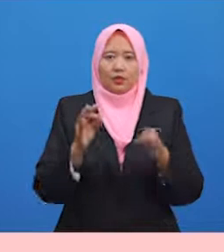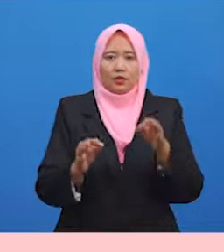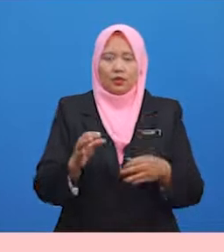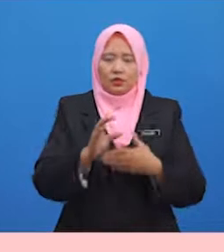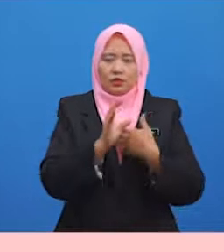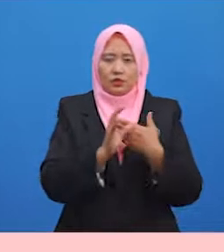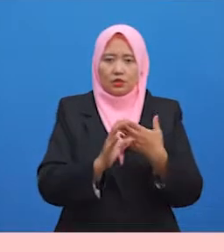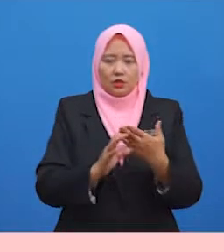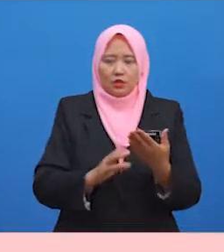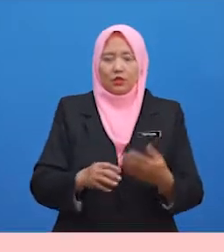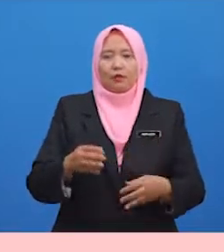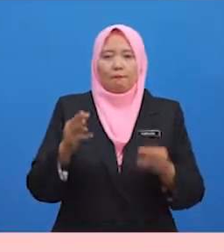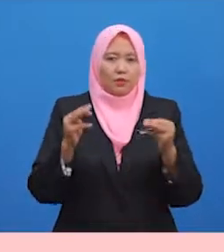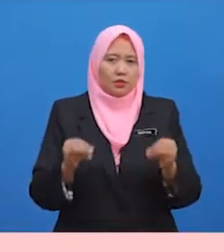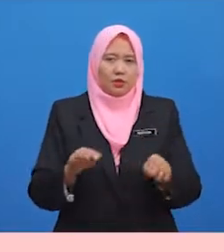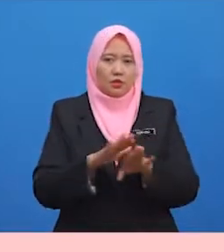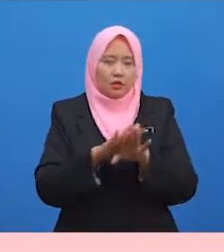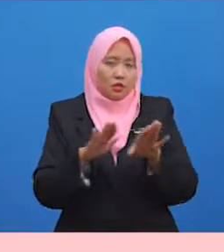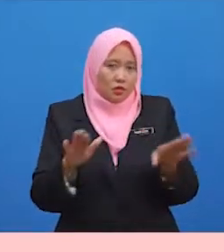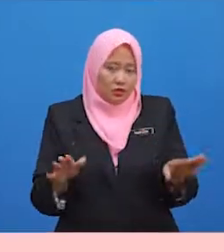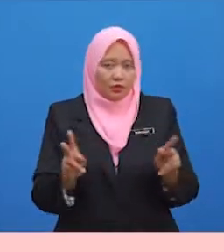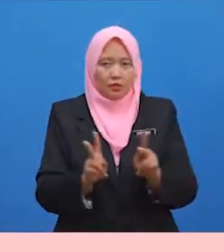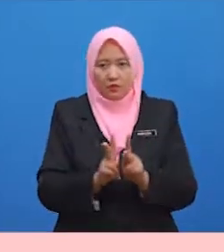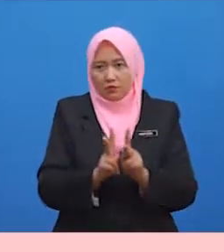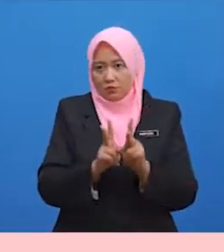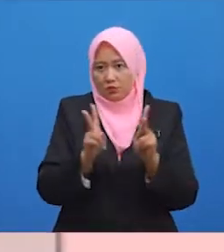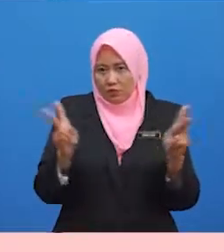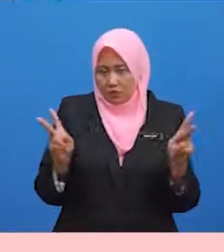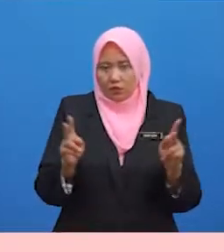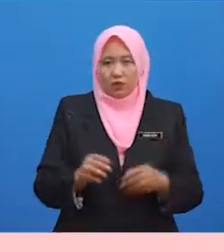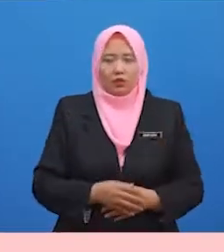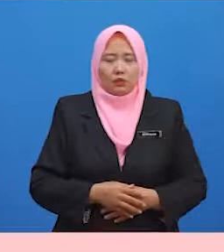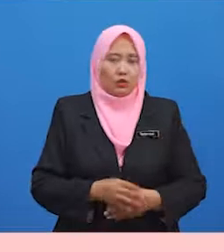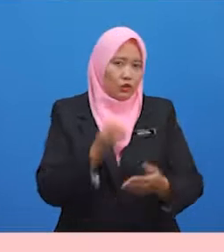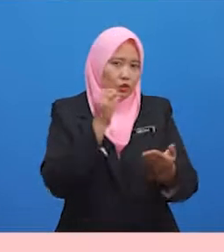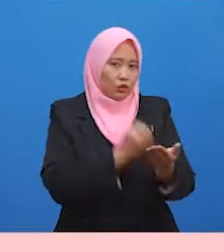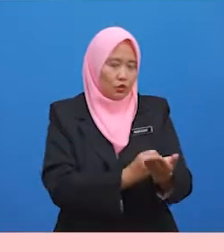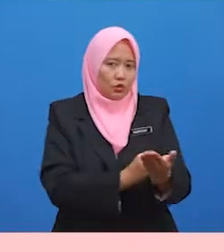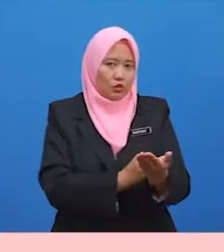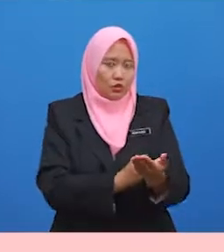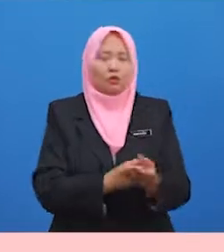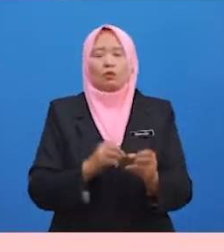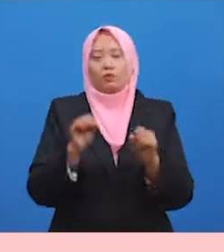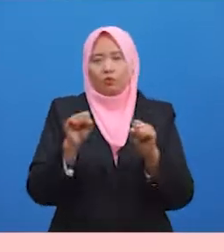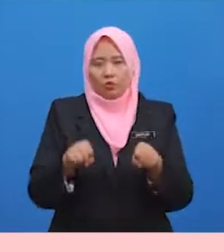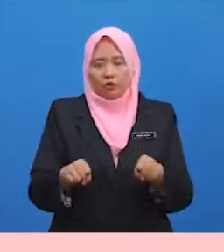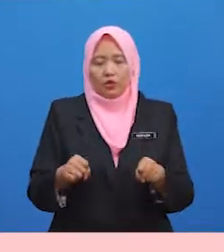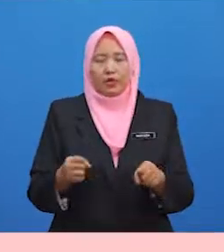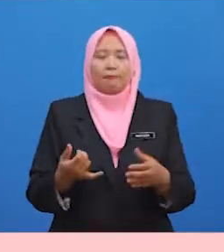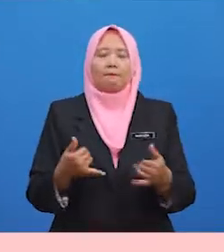Ataupun skill memerlukan penilai memberikan arahan kepada mangsa untuk melakukan pergerakan asas